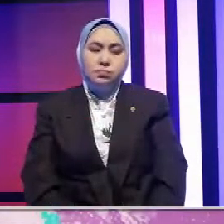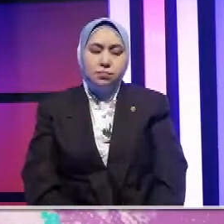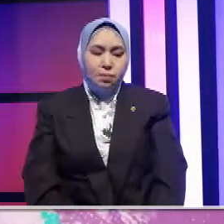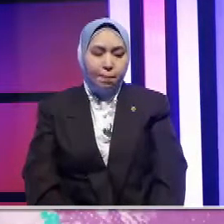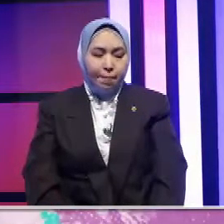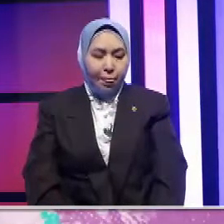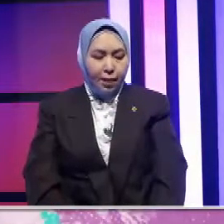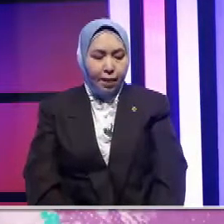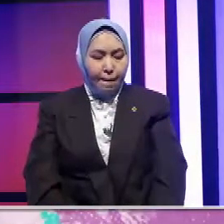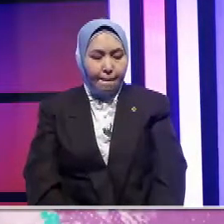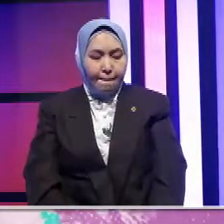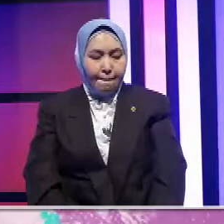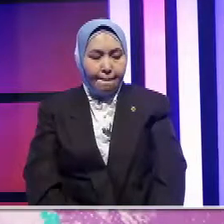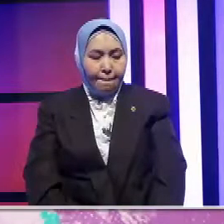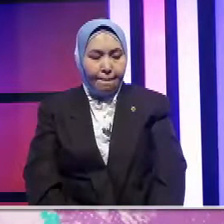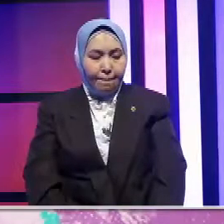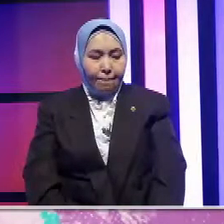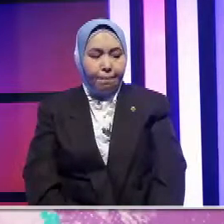تفعلون.